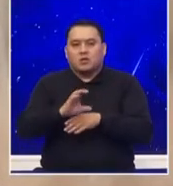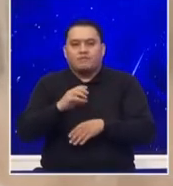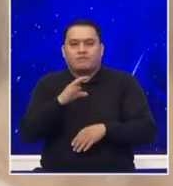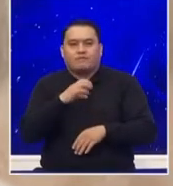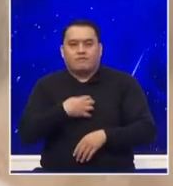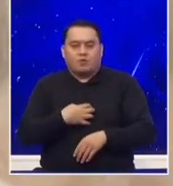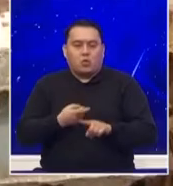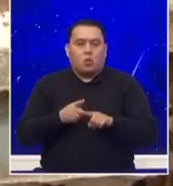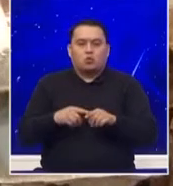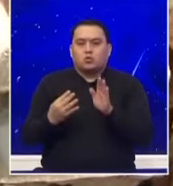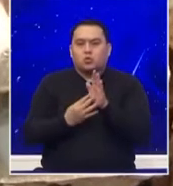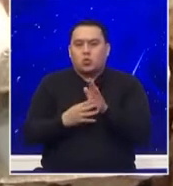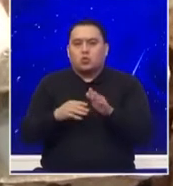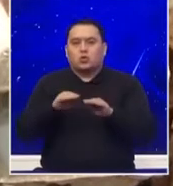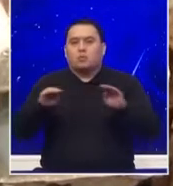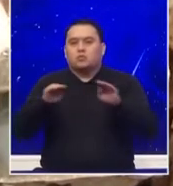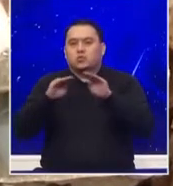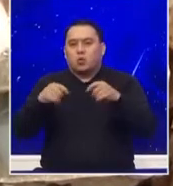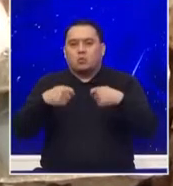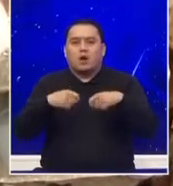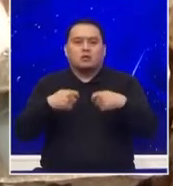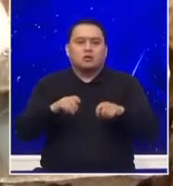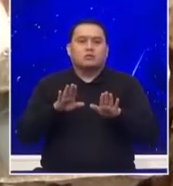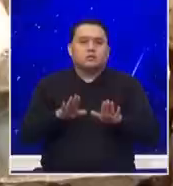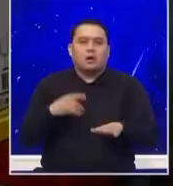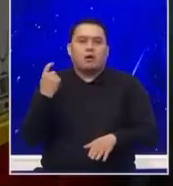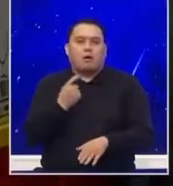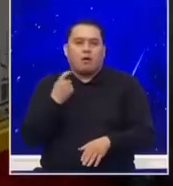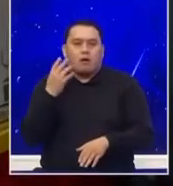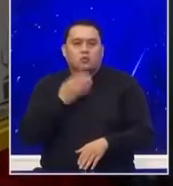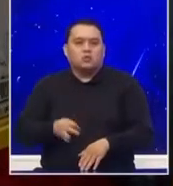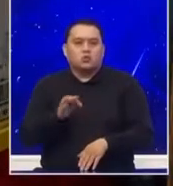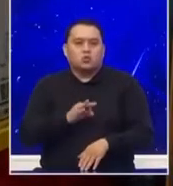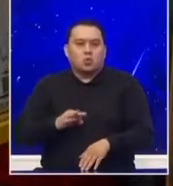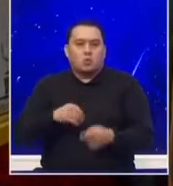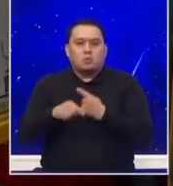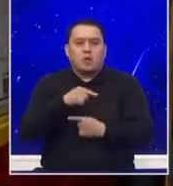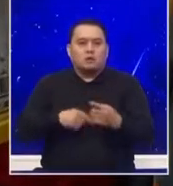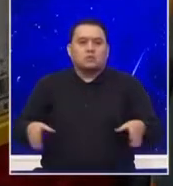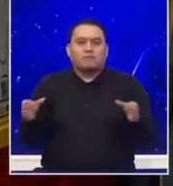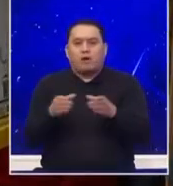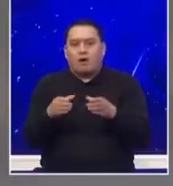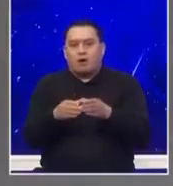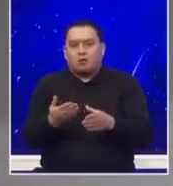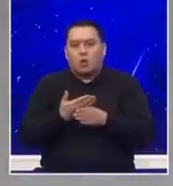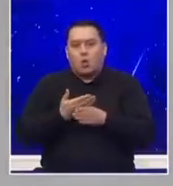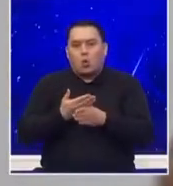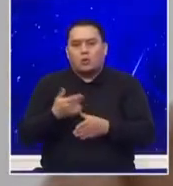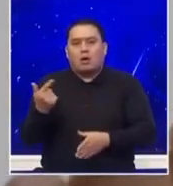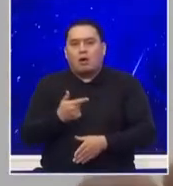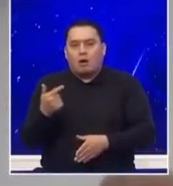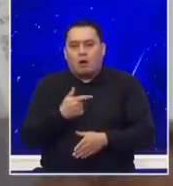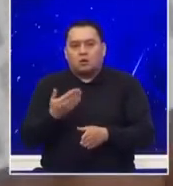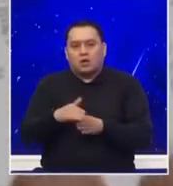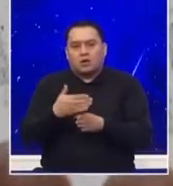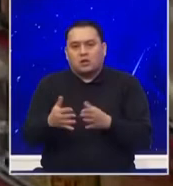бар азық-түліктің 9-ы сөреге қойылған. Сауда орталығының иесі жетісу әлеуметтік кәсіпкерлік корпорациясы арқылы кепілдендірілген